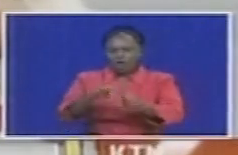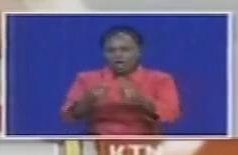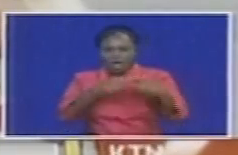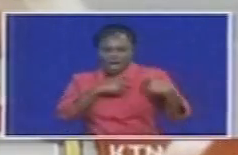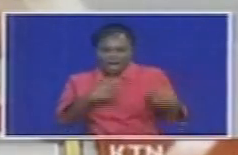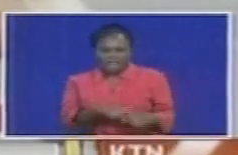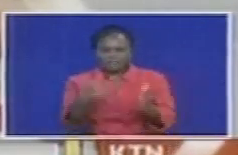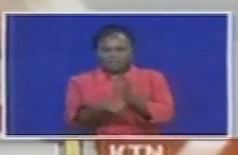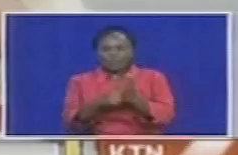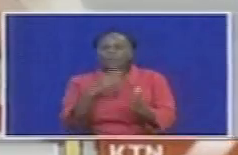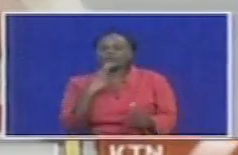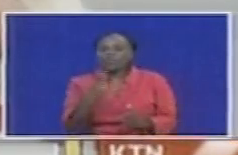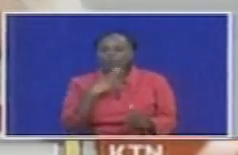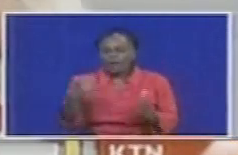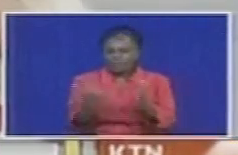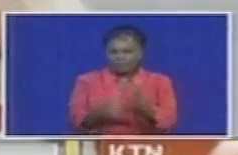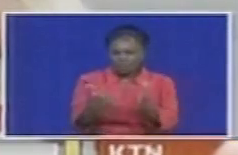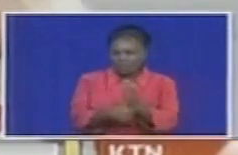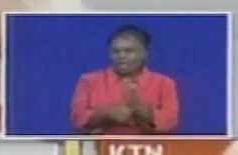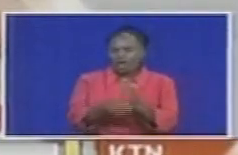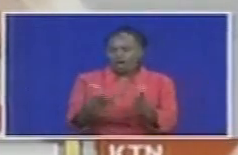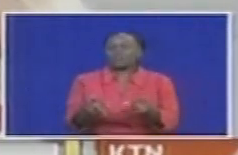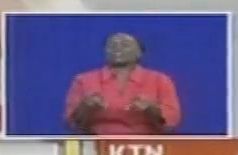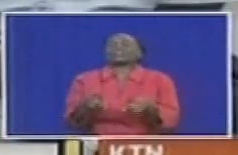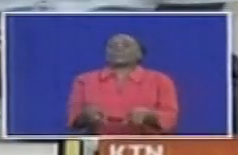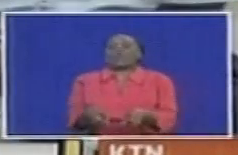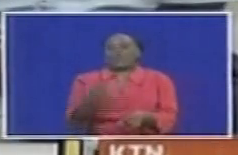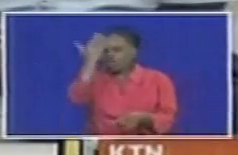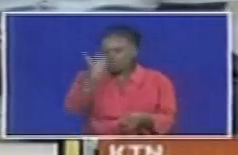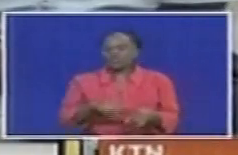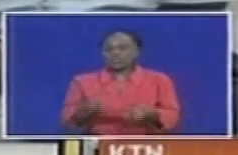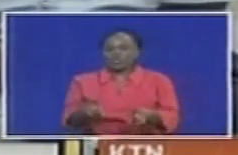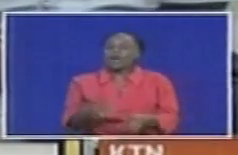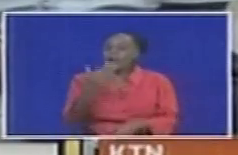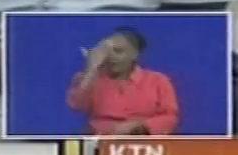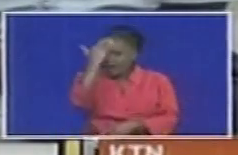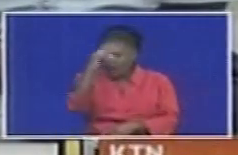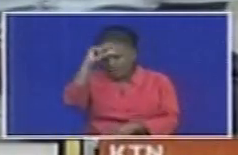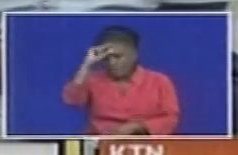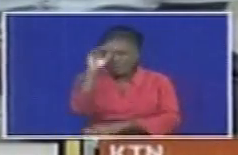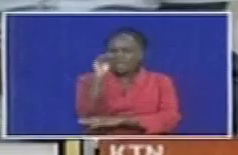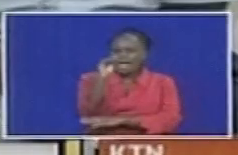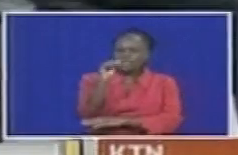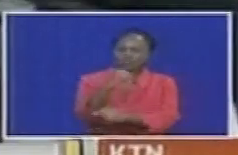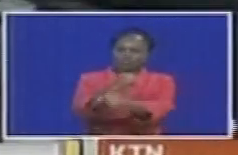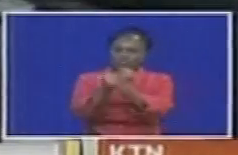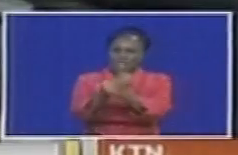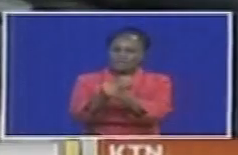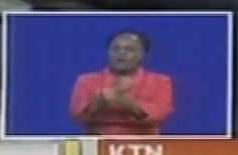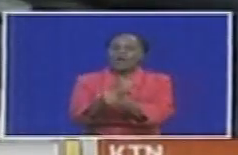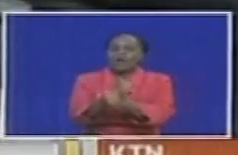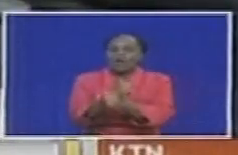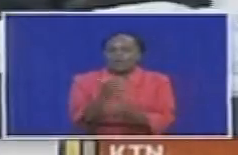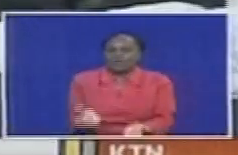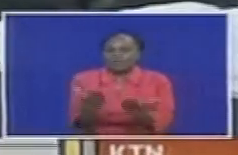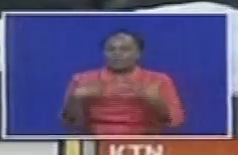wa kisukari, ugonjwa wa kiharusi ama stroke, saratani. Serikali imetakiwa kuzuia tatizo hili ili afya ya watoto wote